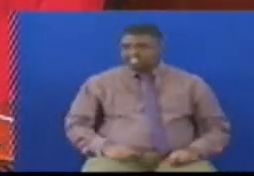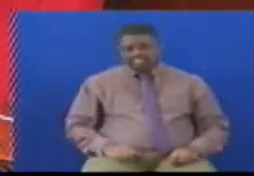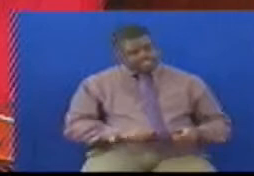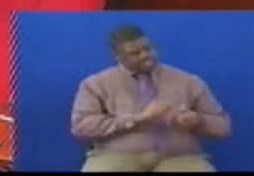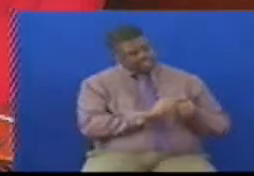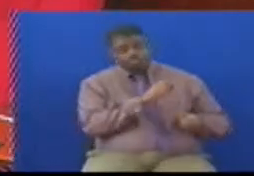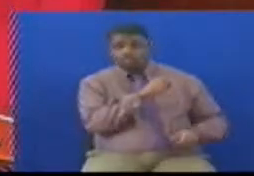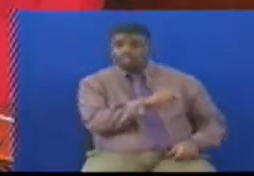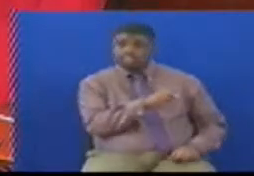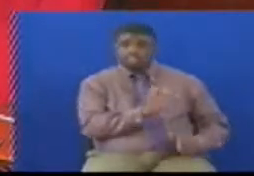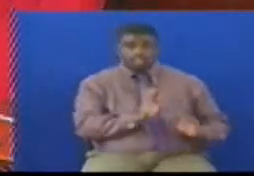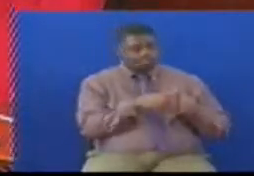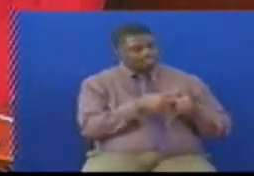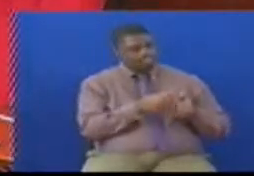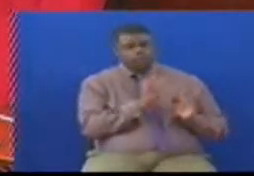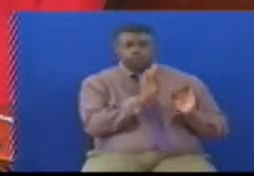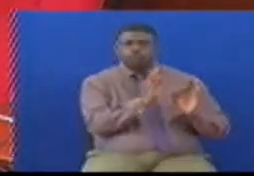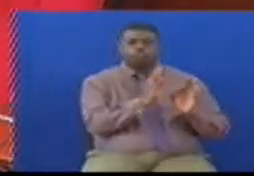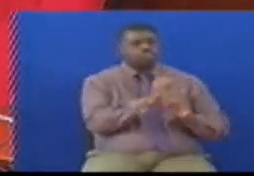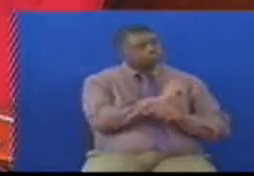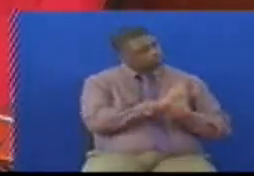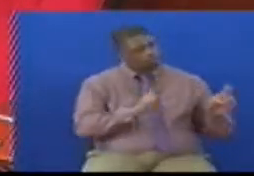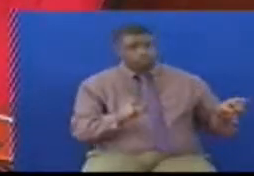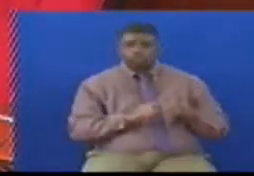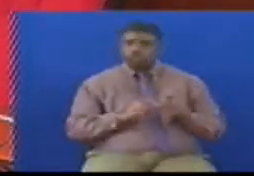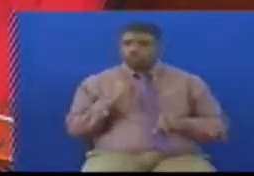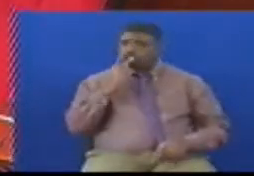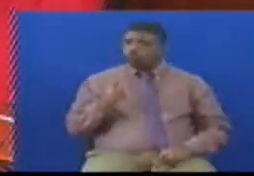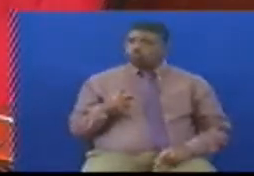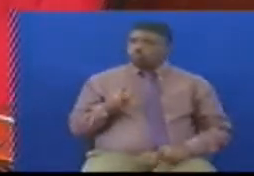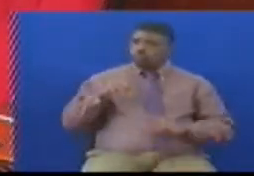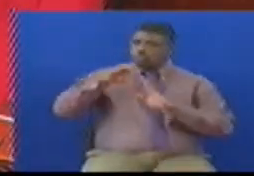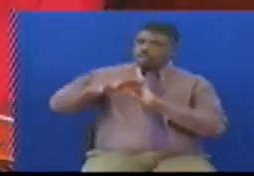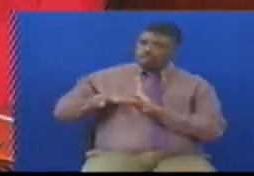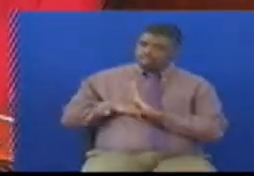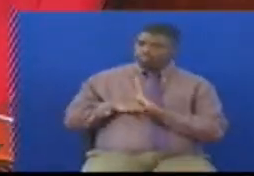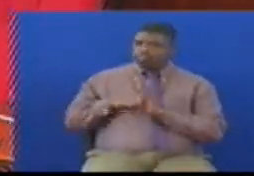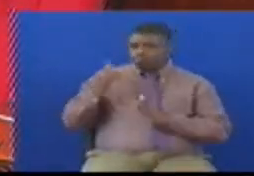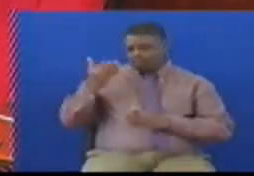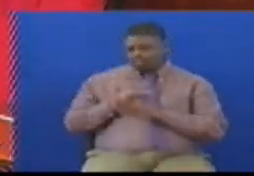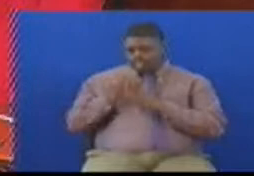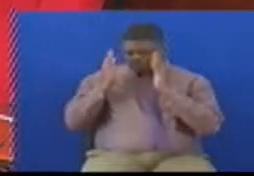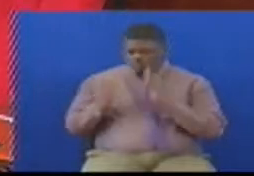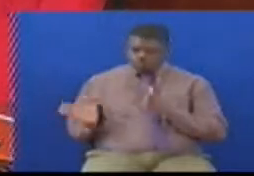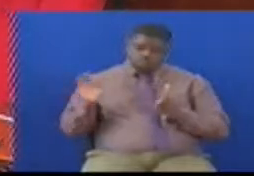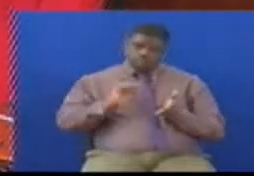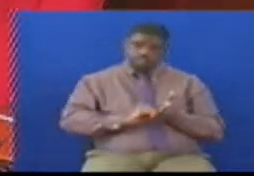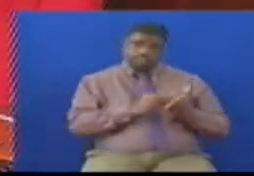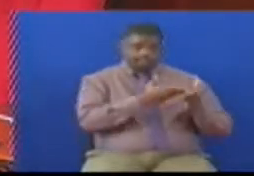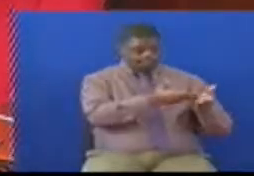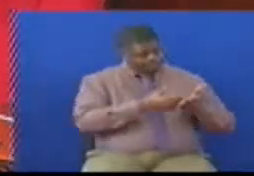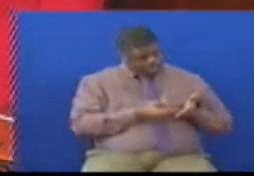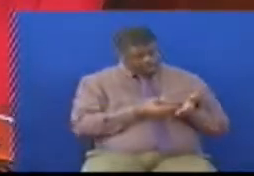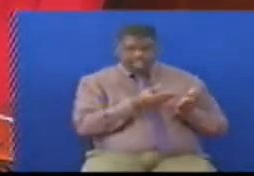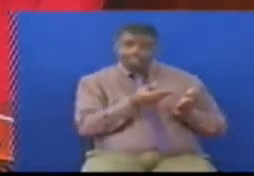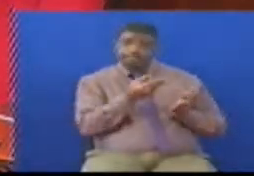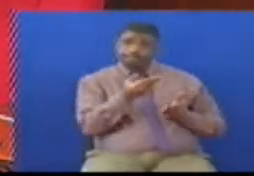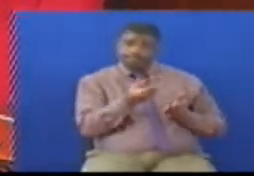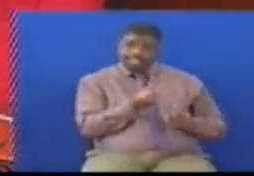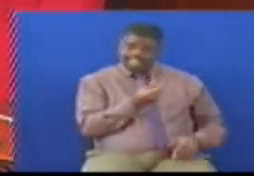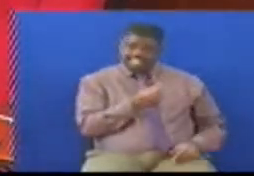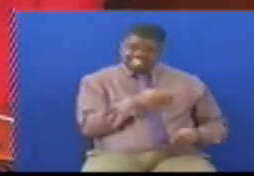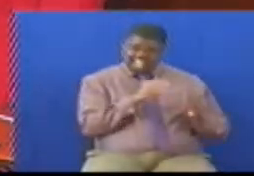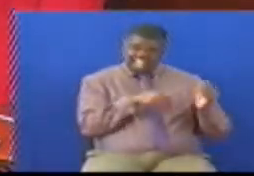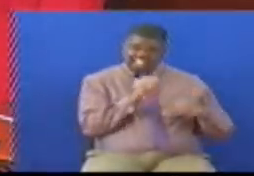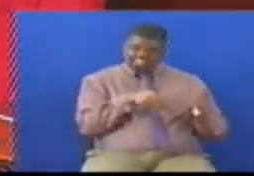jambo kamati imeona kwamba sio jambo zuri, tuone kwamba uweke utaratibu wenzetu wa benki kuu kwamba wanapopokea hizo noti chakavu